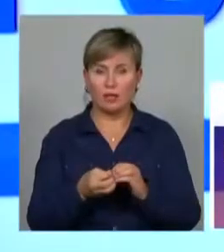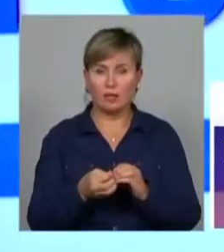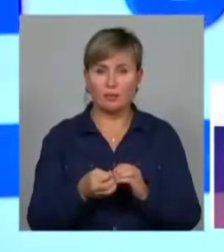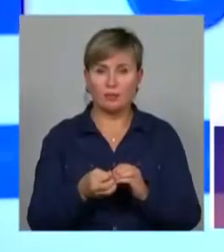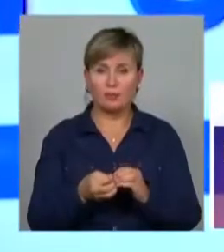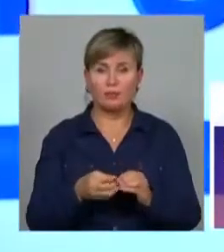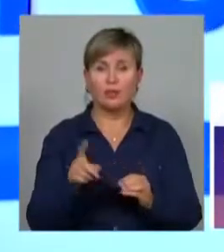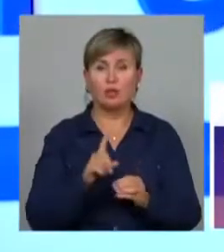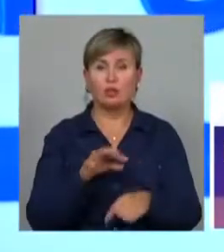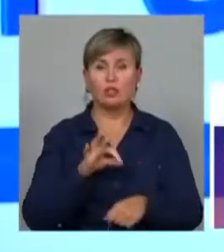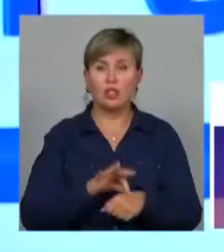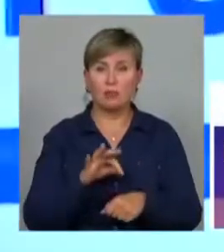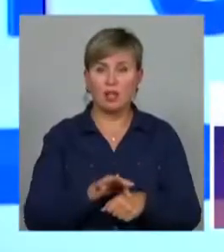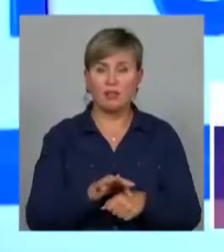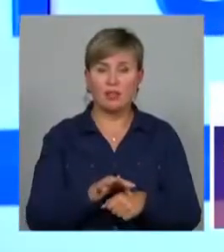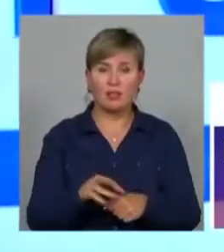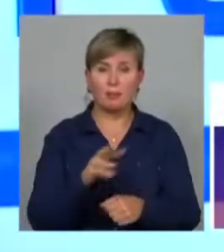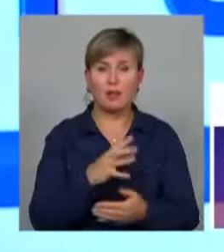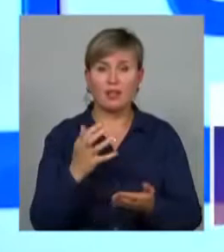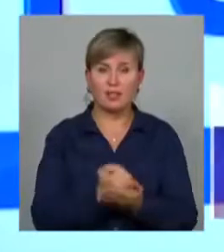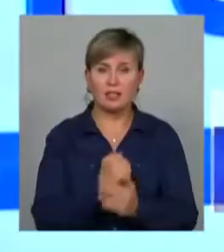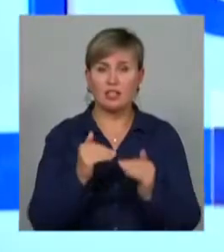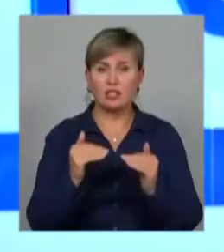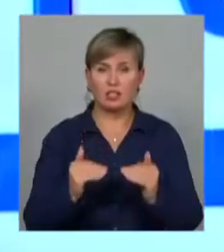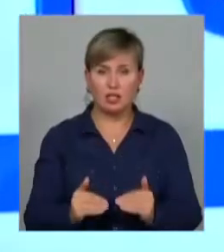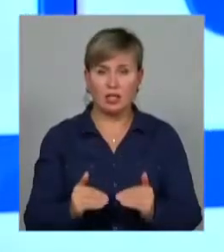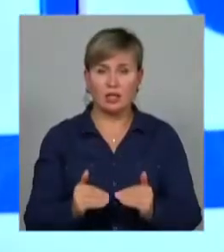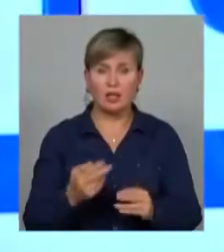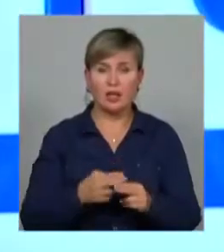вот заболеваемость мы достигли снижения, это, конечно,